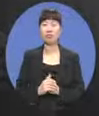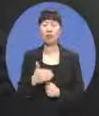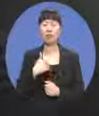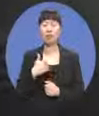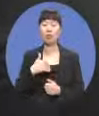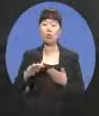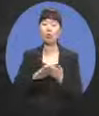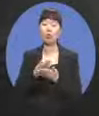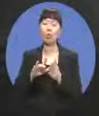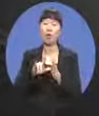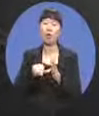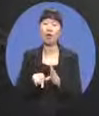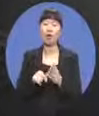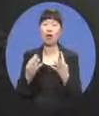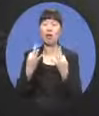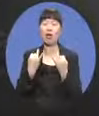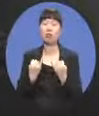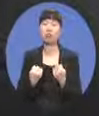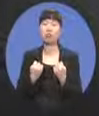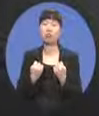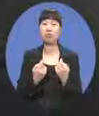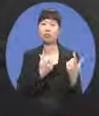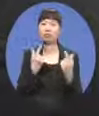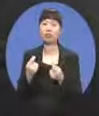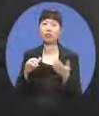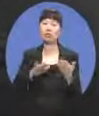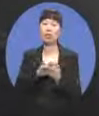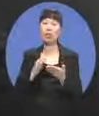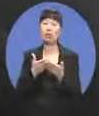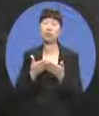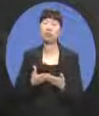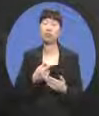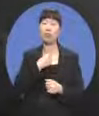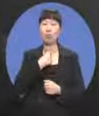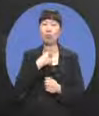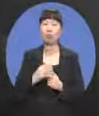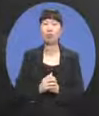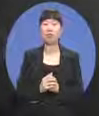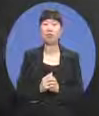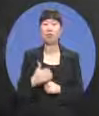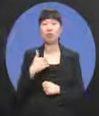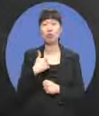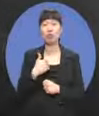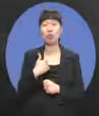저와 놀 때도 많이 같이 놀아주시고.